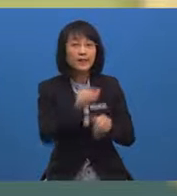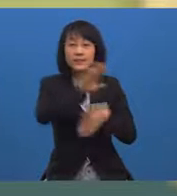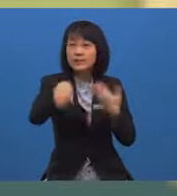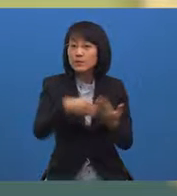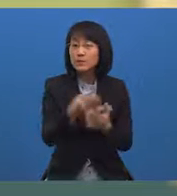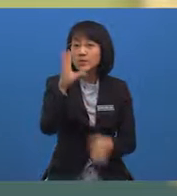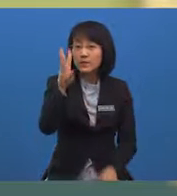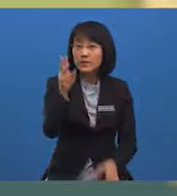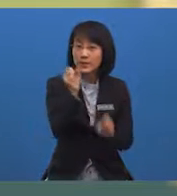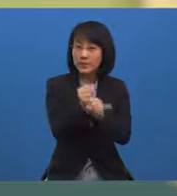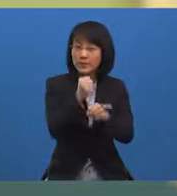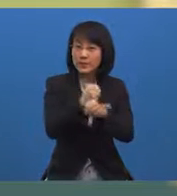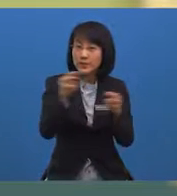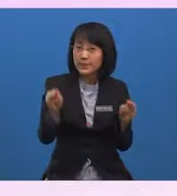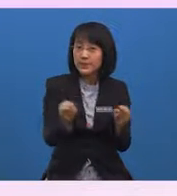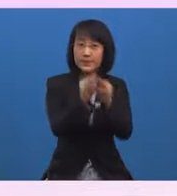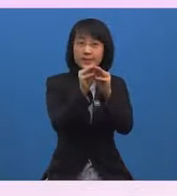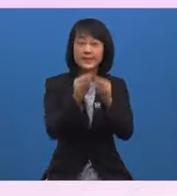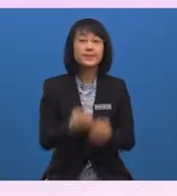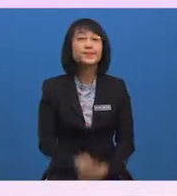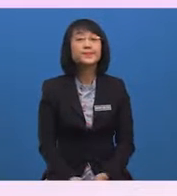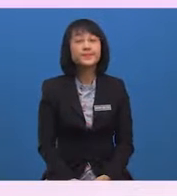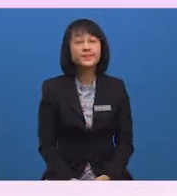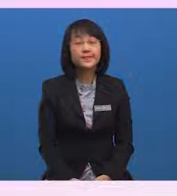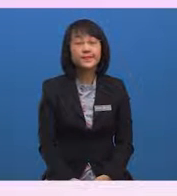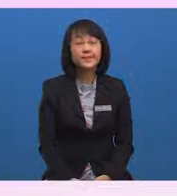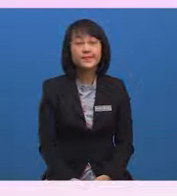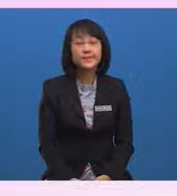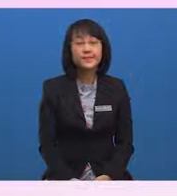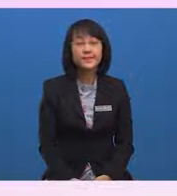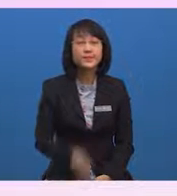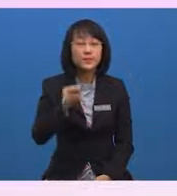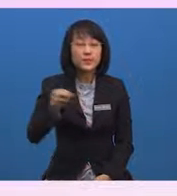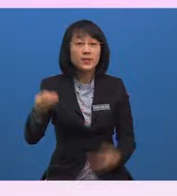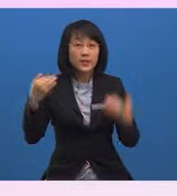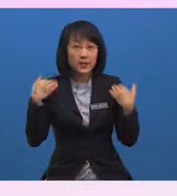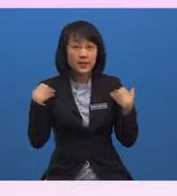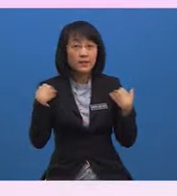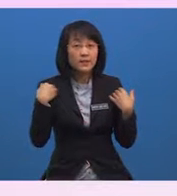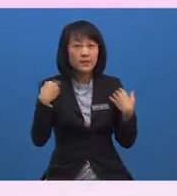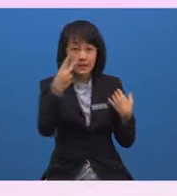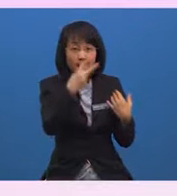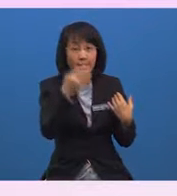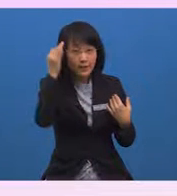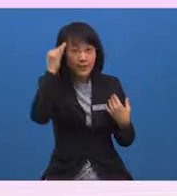magnet ini. Mula-mula, murid-murid pernah lihat atau tahu cincin